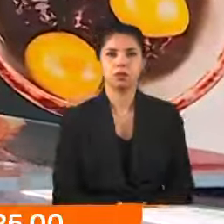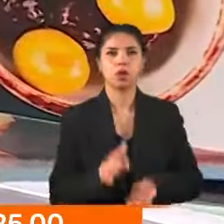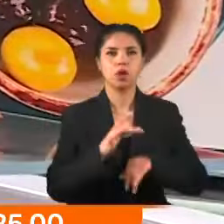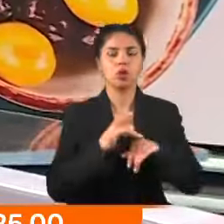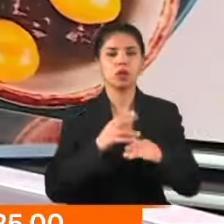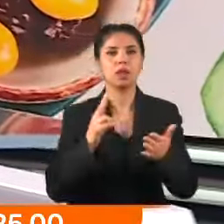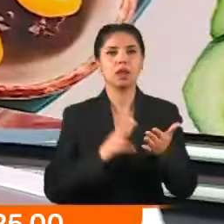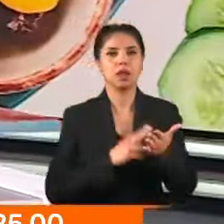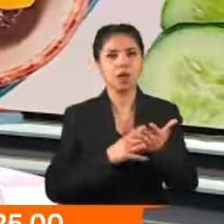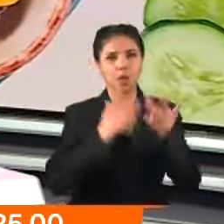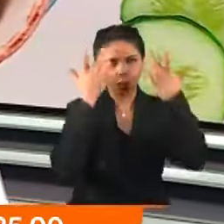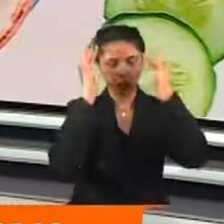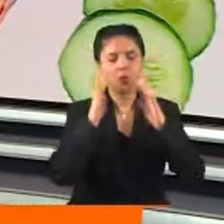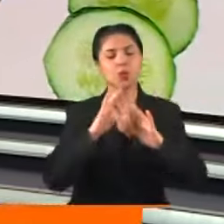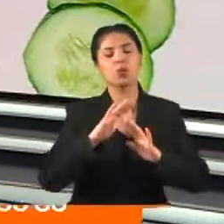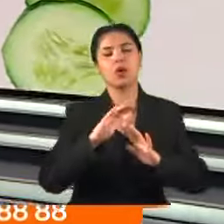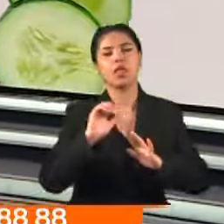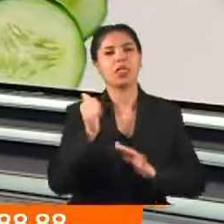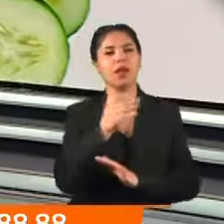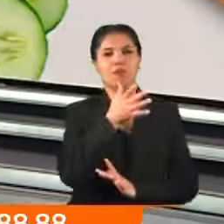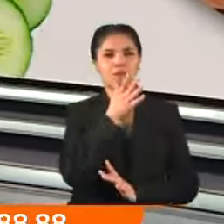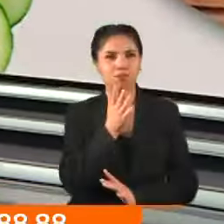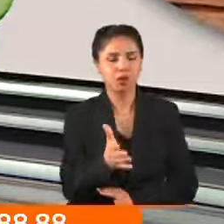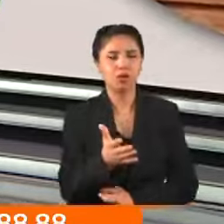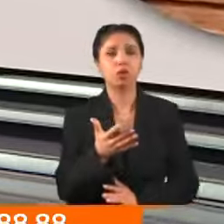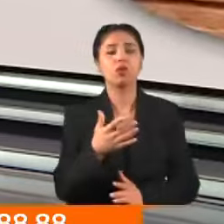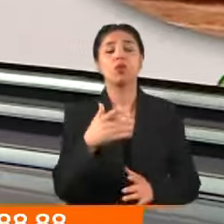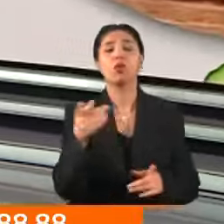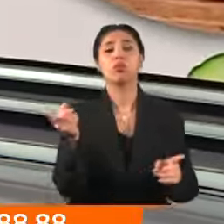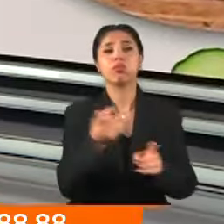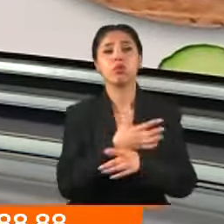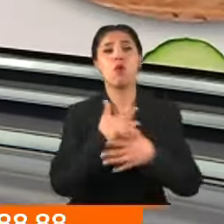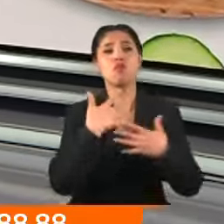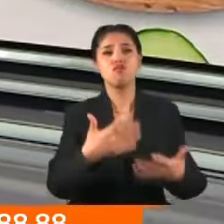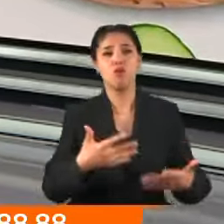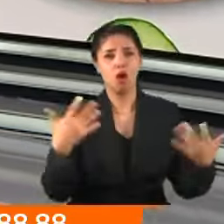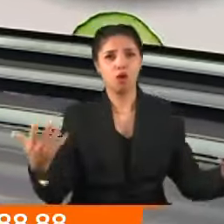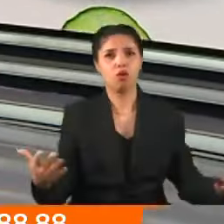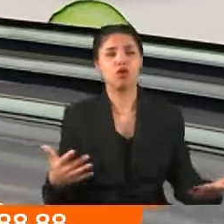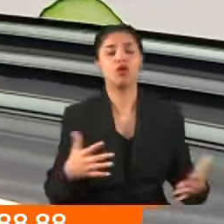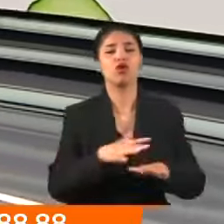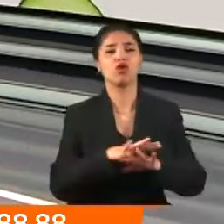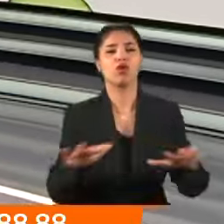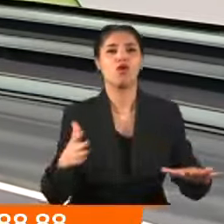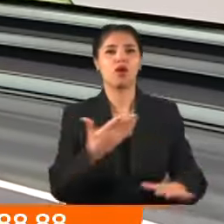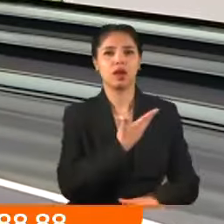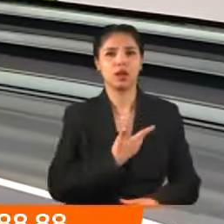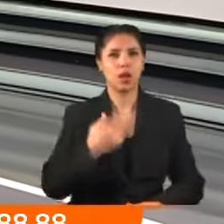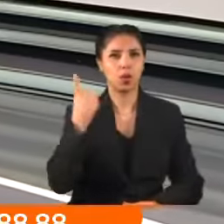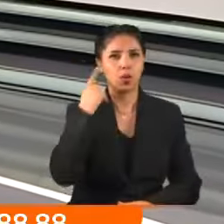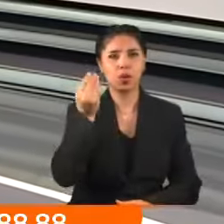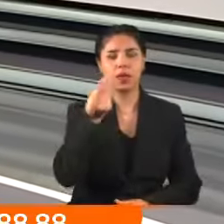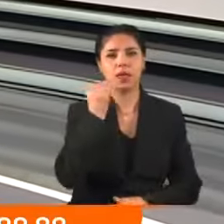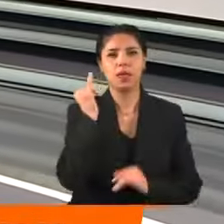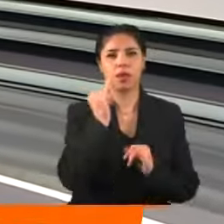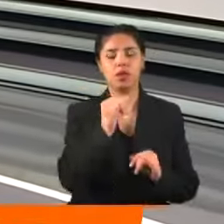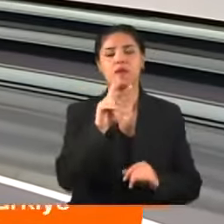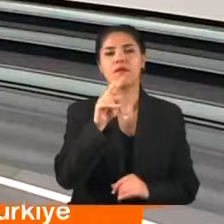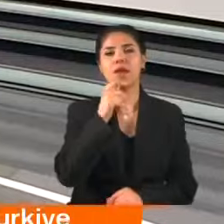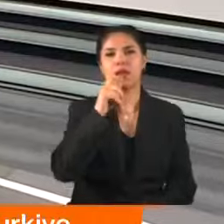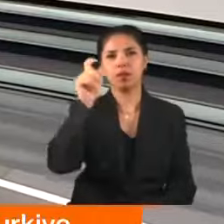Ülkemizde kahvaltı kültürü bir başka biliyorsunuz. Çeşidi bol sofraları çok da seviyoruz. Ünlü yemek eleştirmeni Vedat